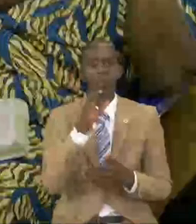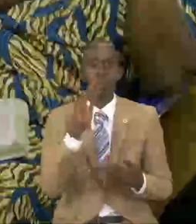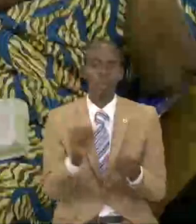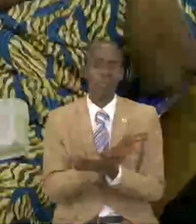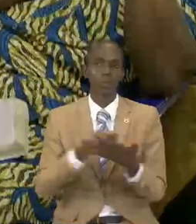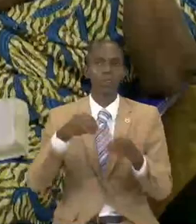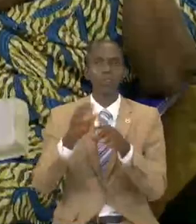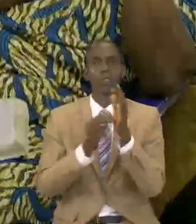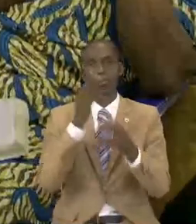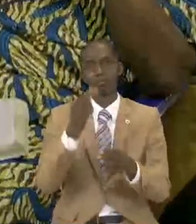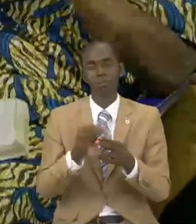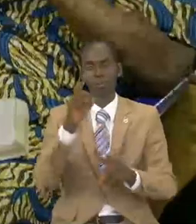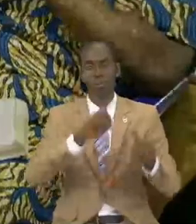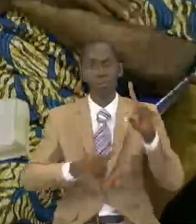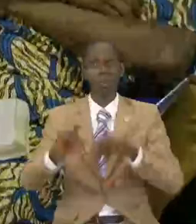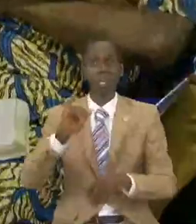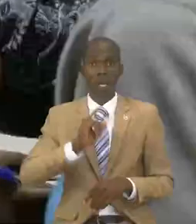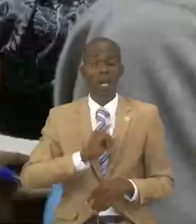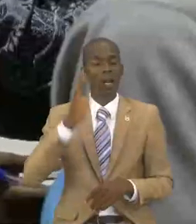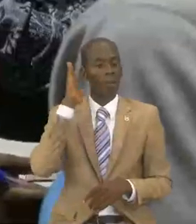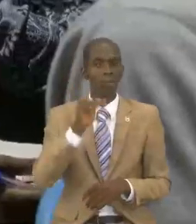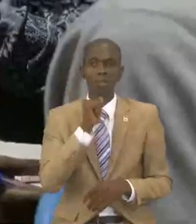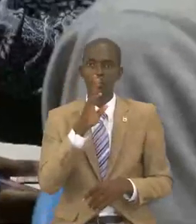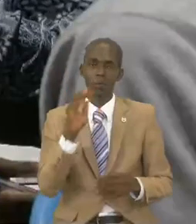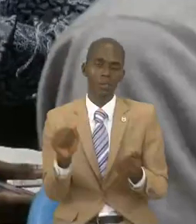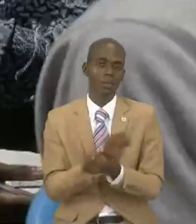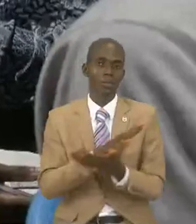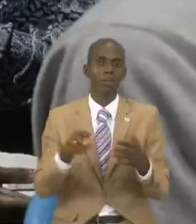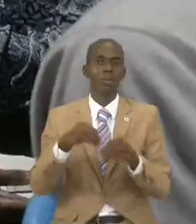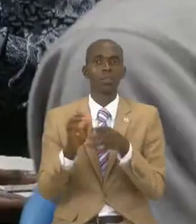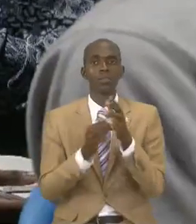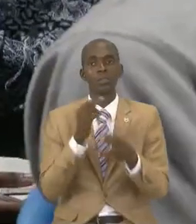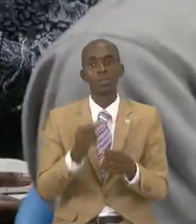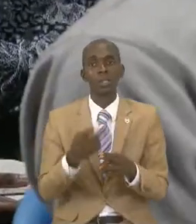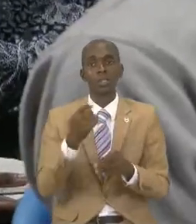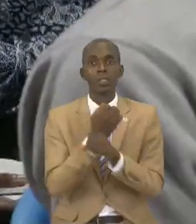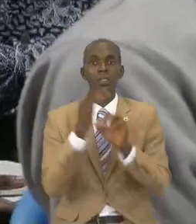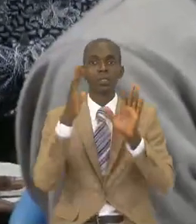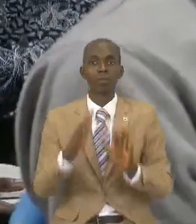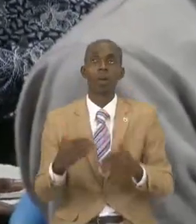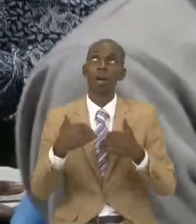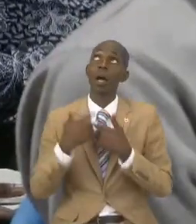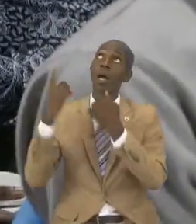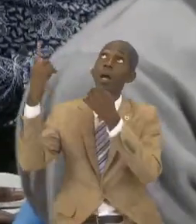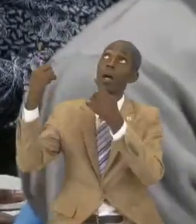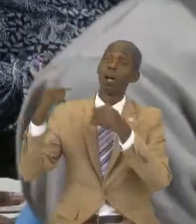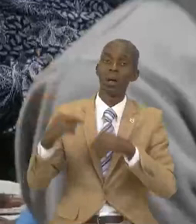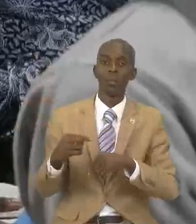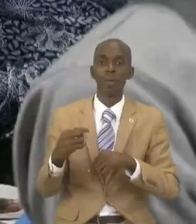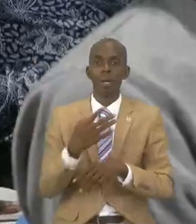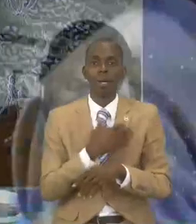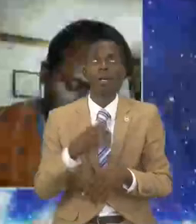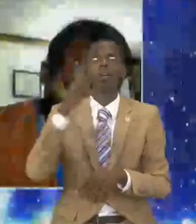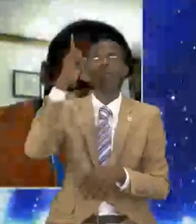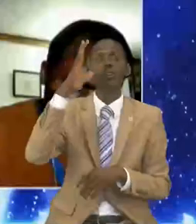périr. Je ne vais pas périr. Le Sauveur est venu.